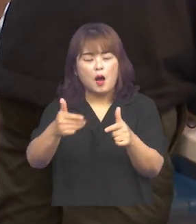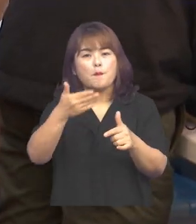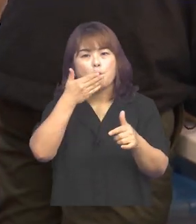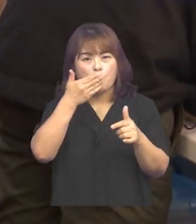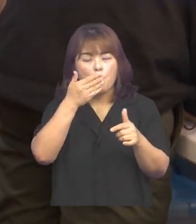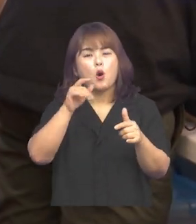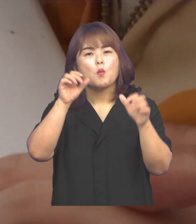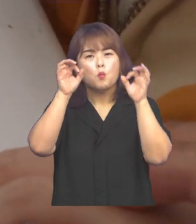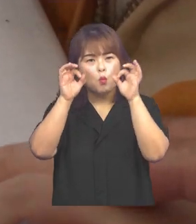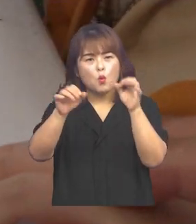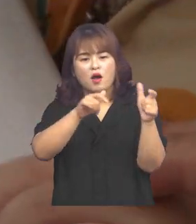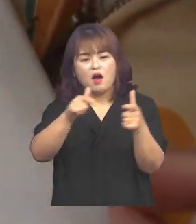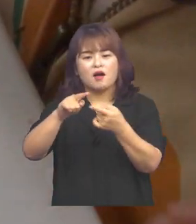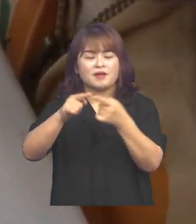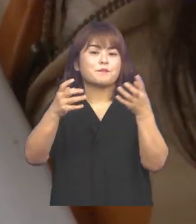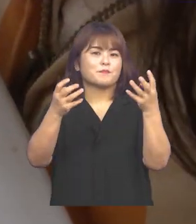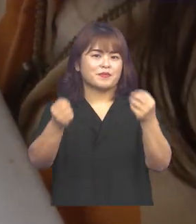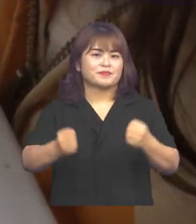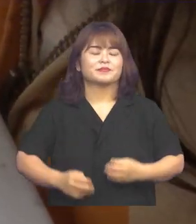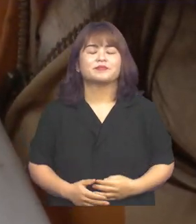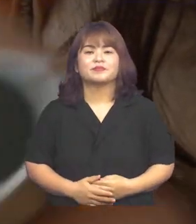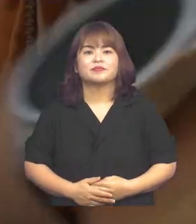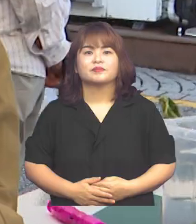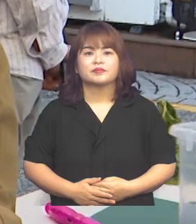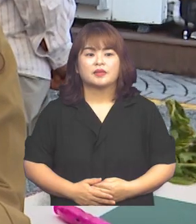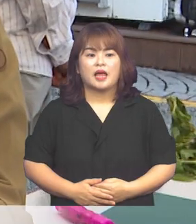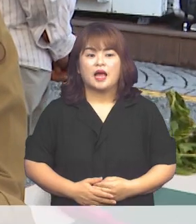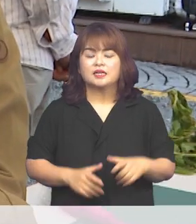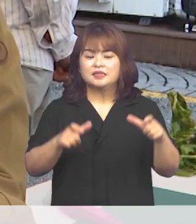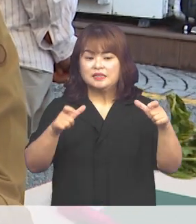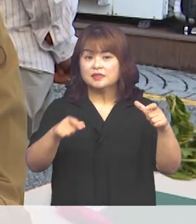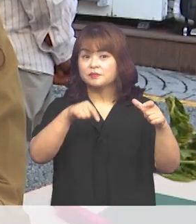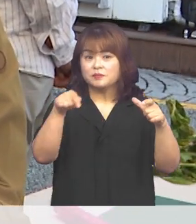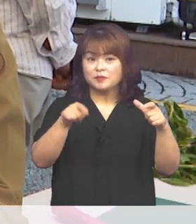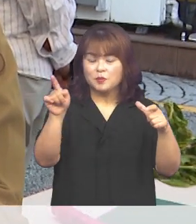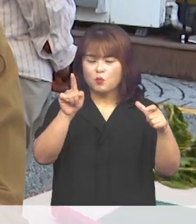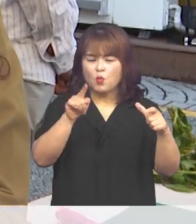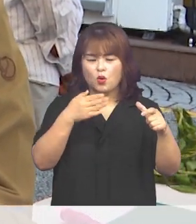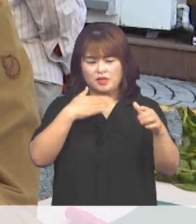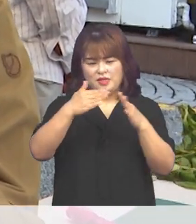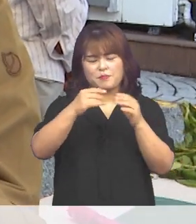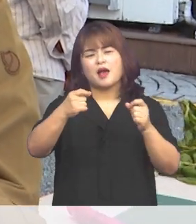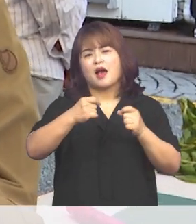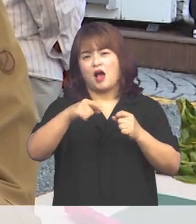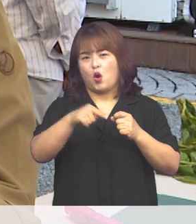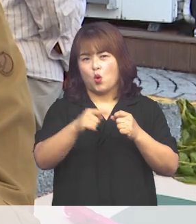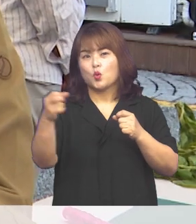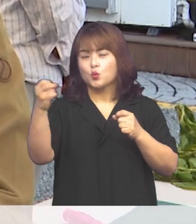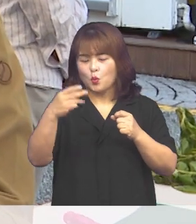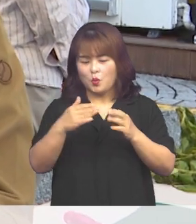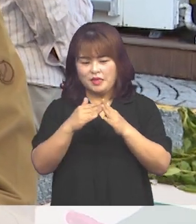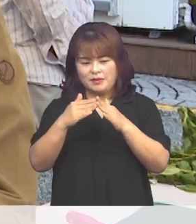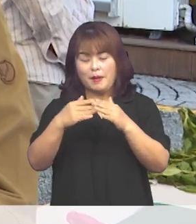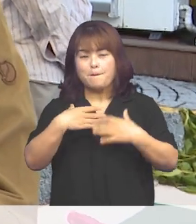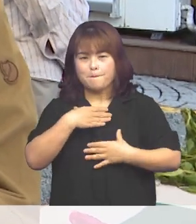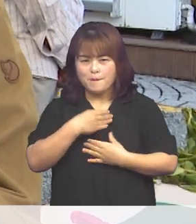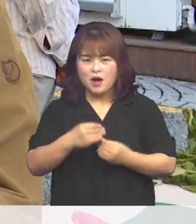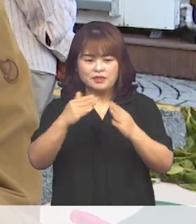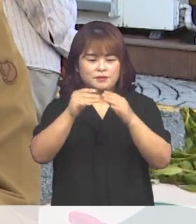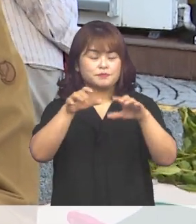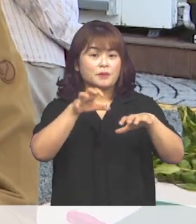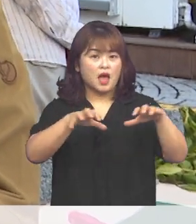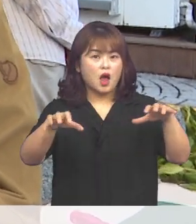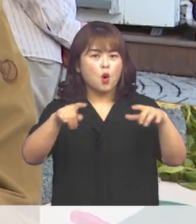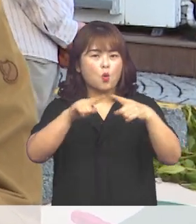다채로운 먹거리와 볼거리가 마련됐습니다. 여기가 일단 집에서 가깝고 그냥 편하게 동네에서